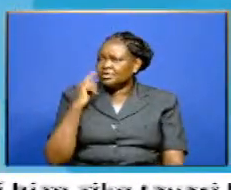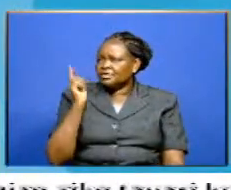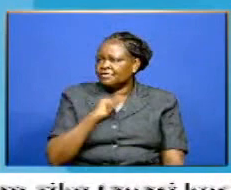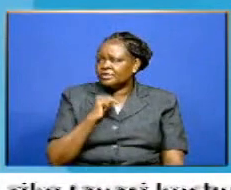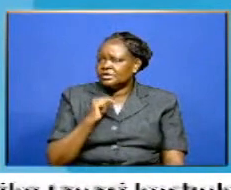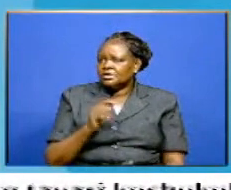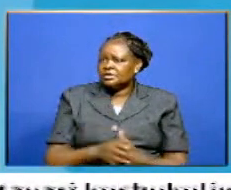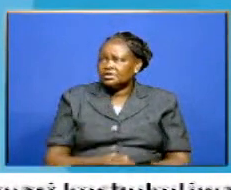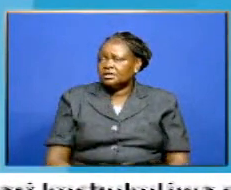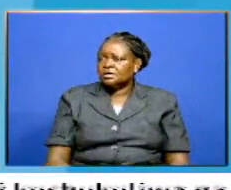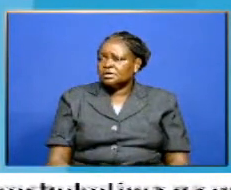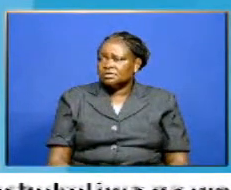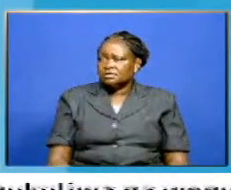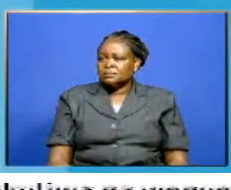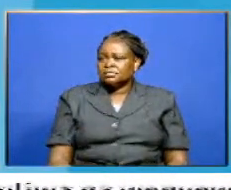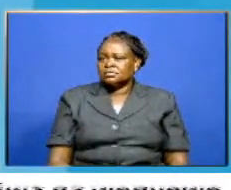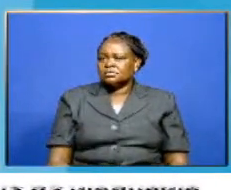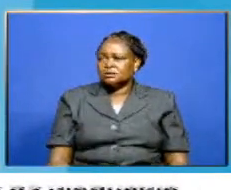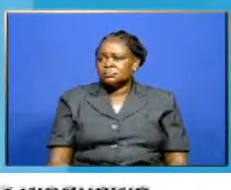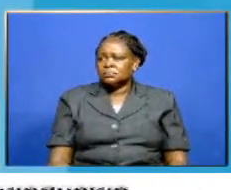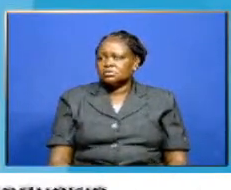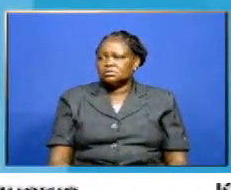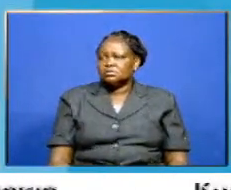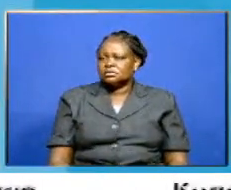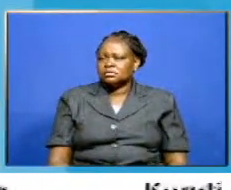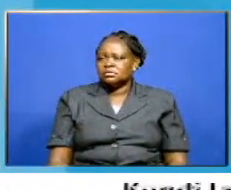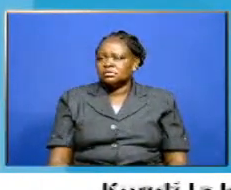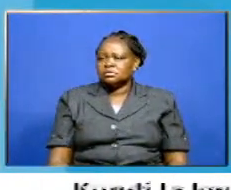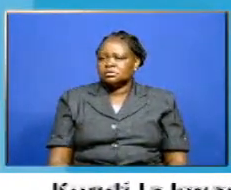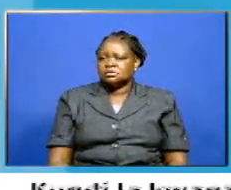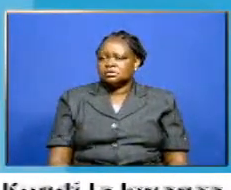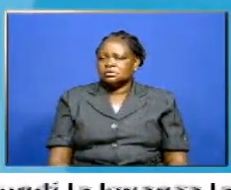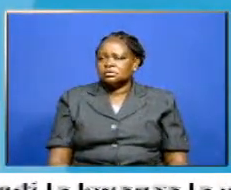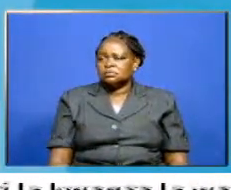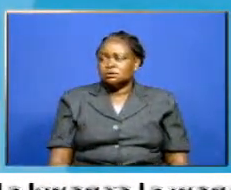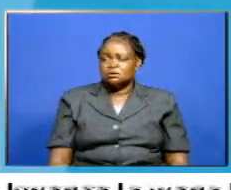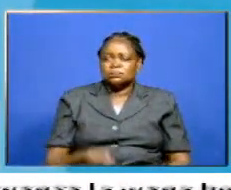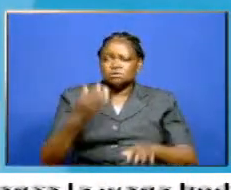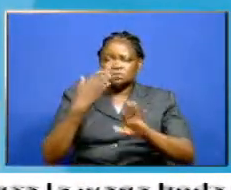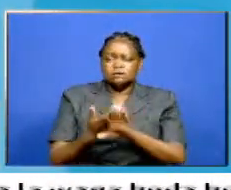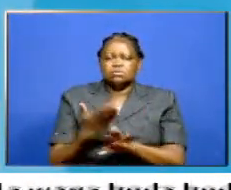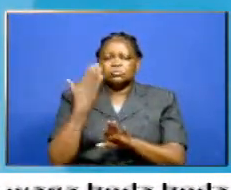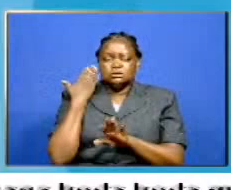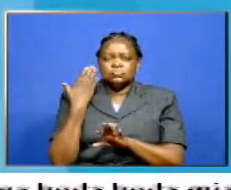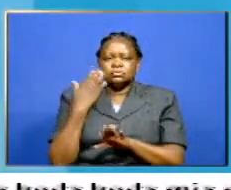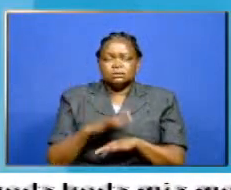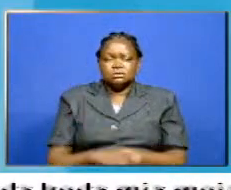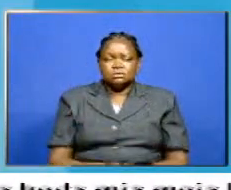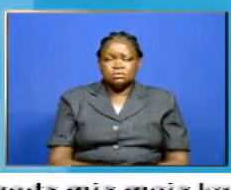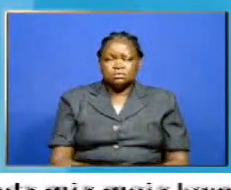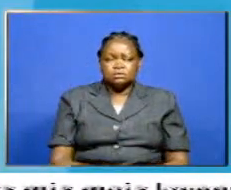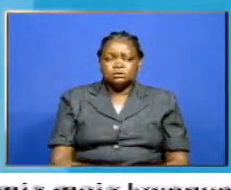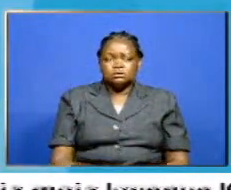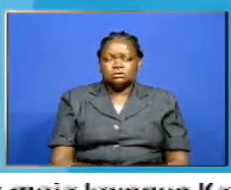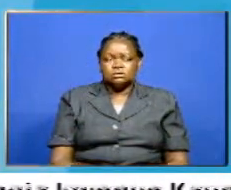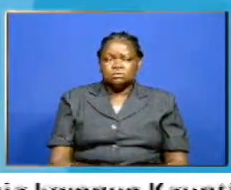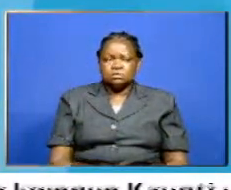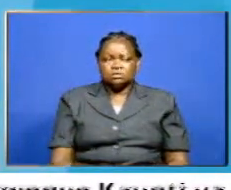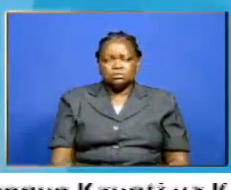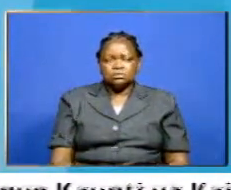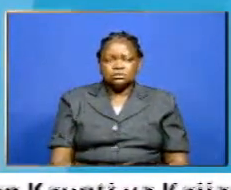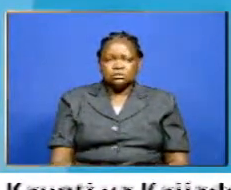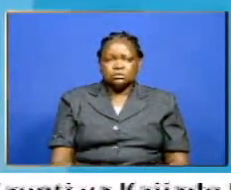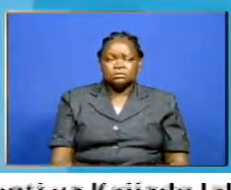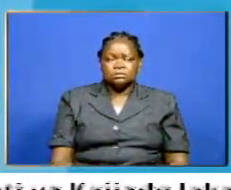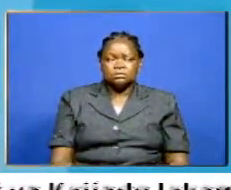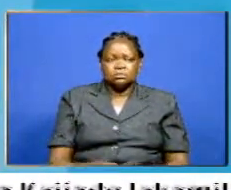awali kabla ya the, unajua kwa vile Kenya ilipata ule mfumo wa from one party to multi